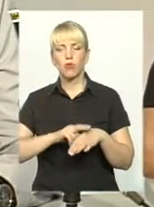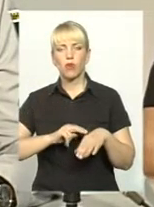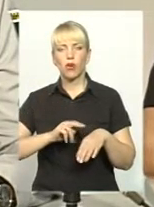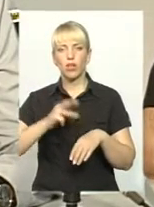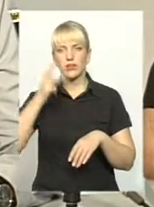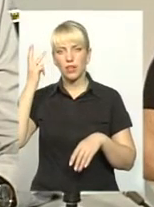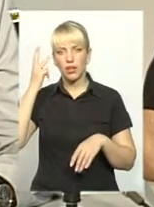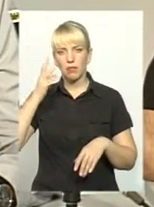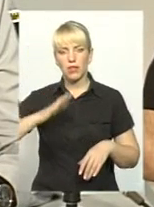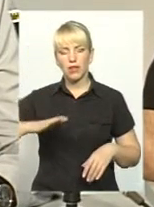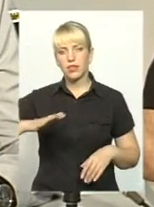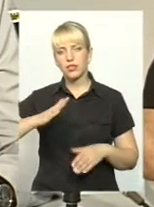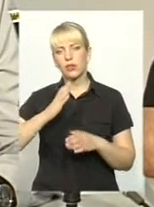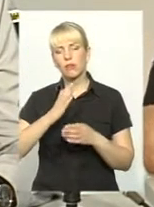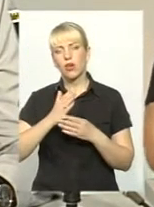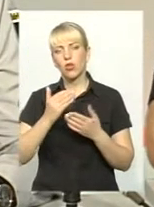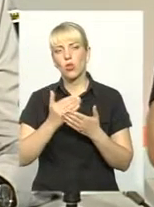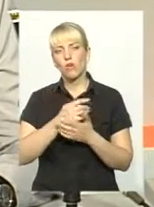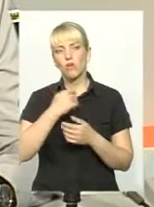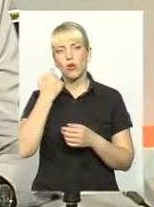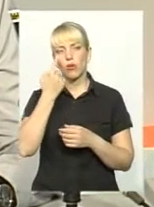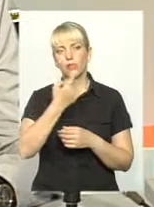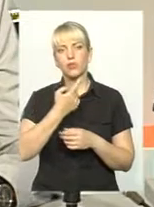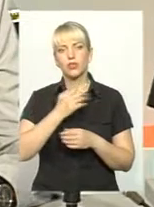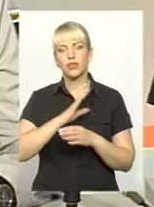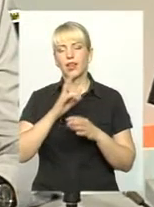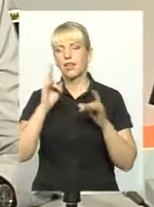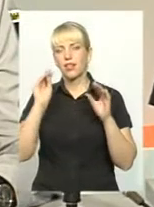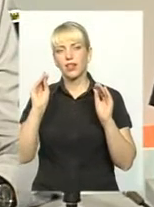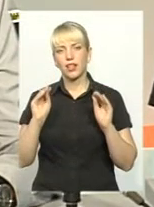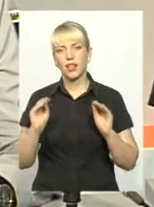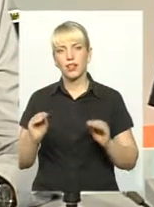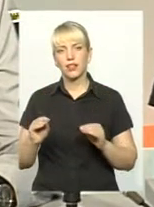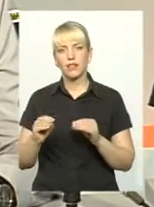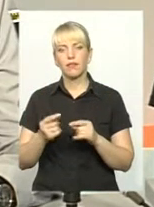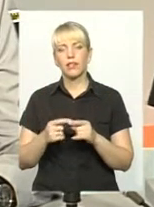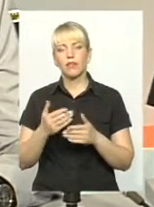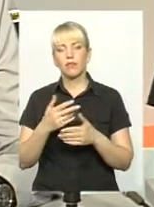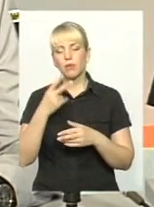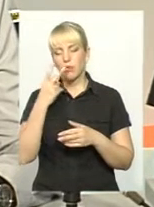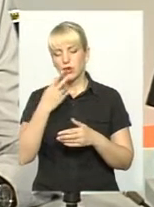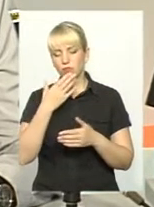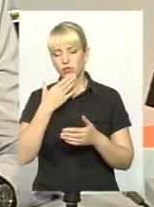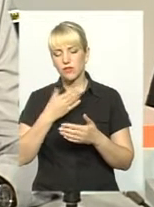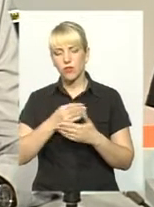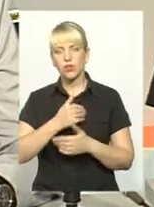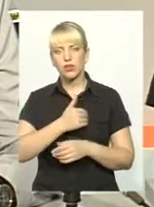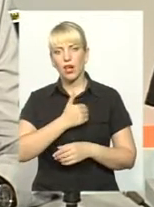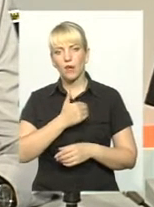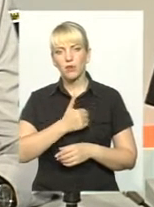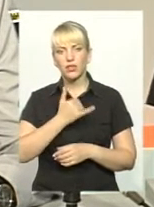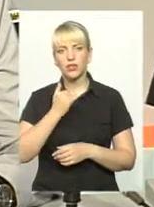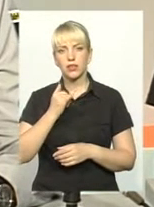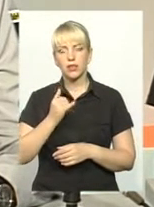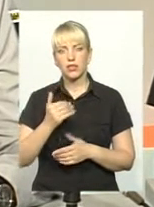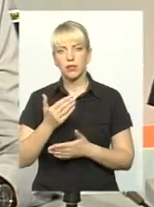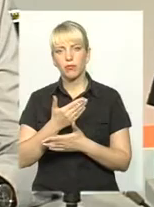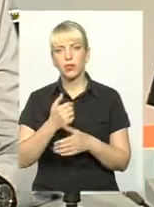вона має нове обличчя, ні в якому разі не декларативні. Ми наміри показуємо. Ми сьогодні працюємо